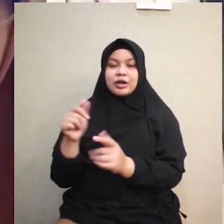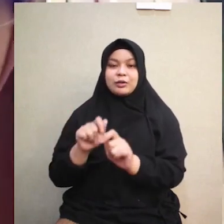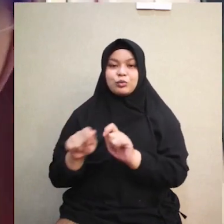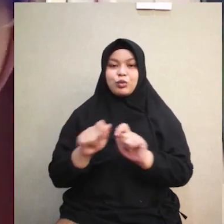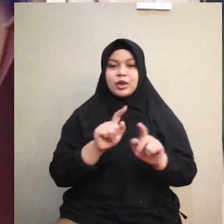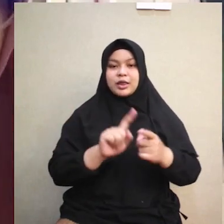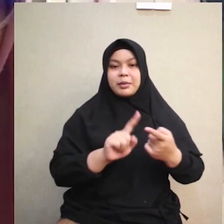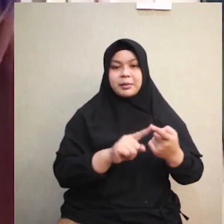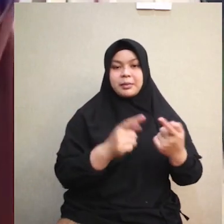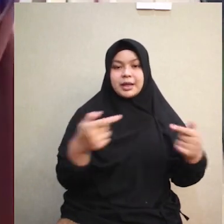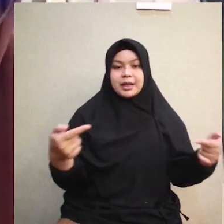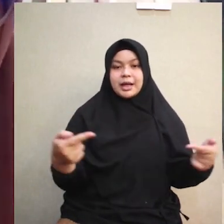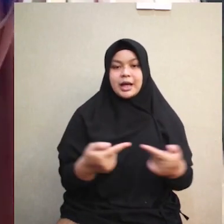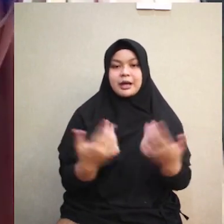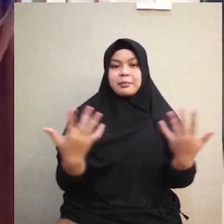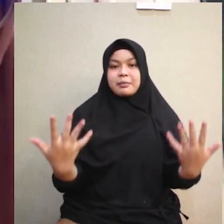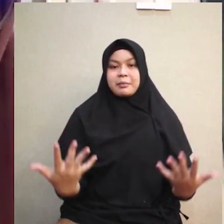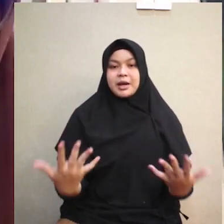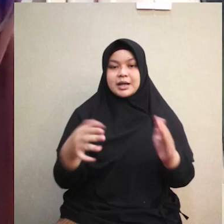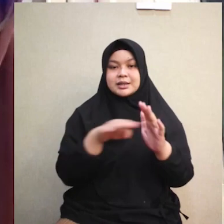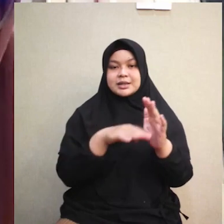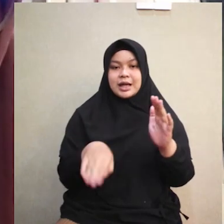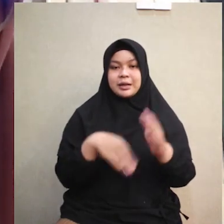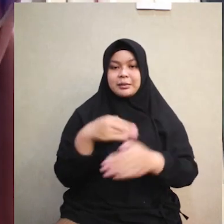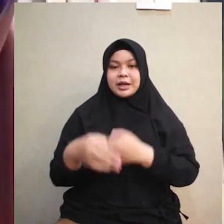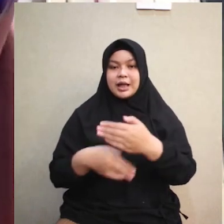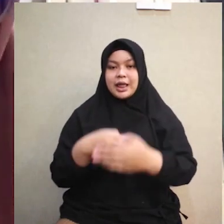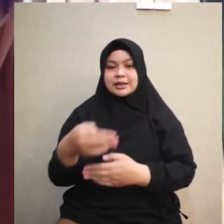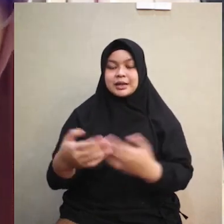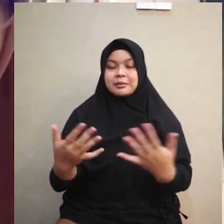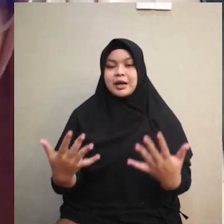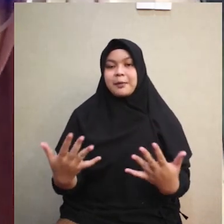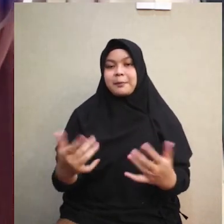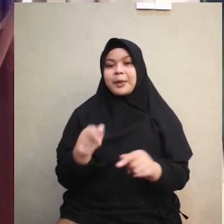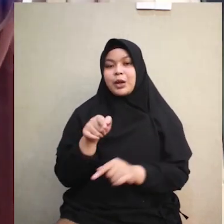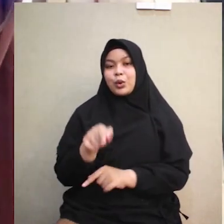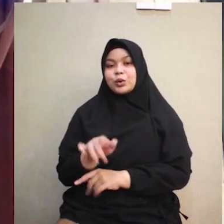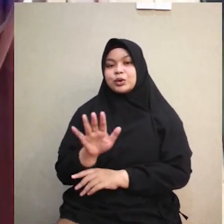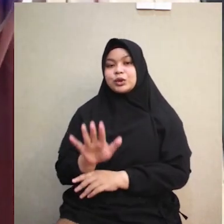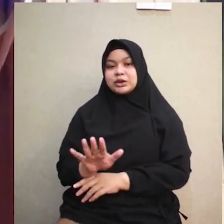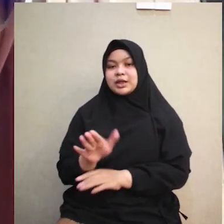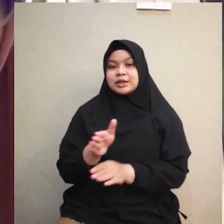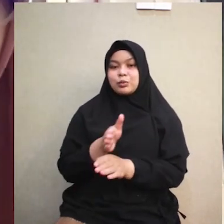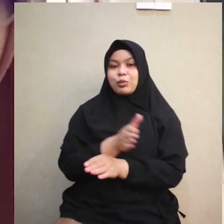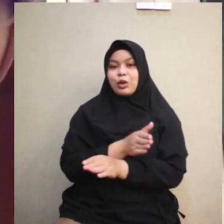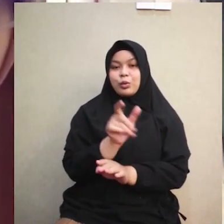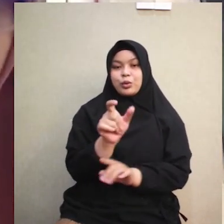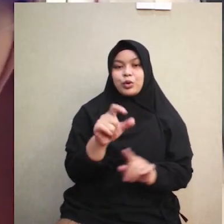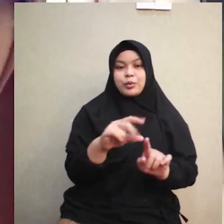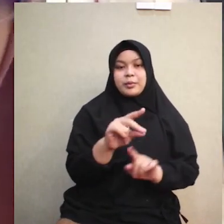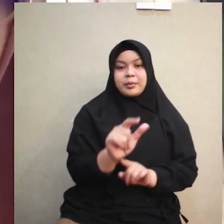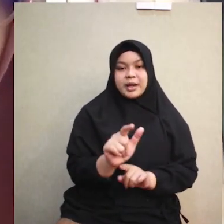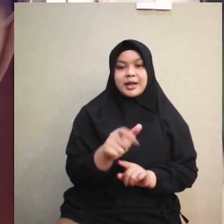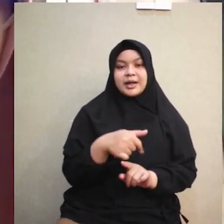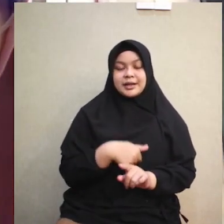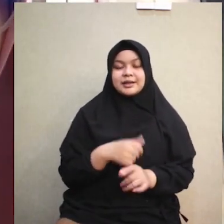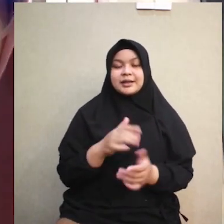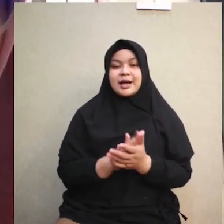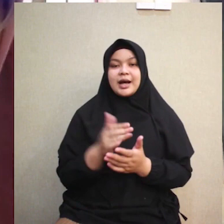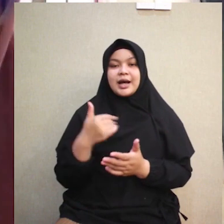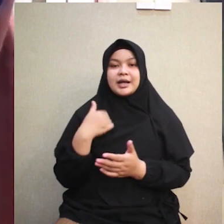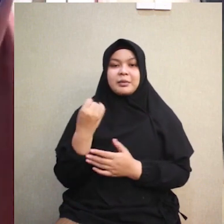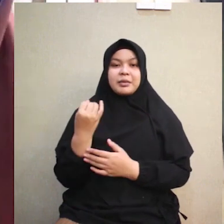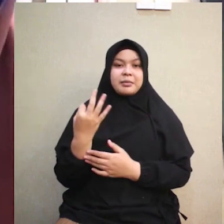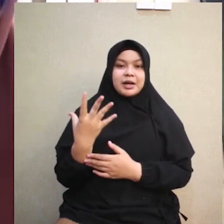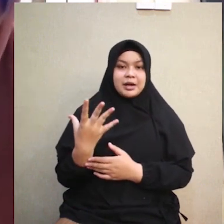terkait Bagaimana sebenarnya sih ini dilaksanakan dan mungkin sebelum ke GPR ada beberapa